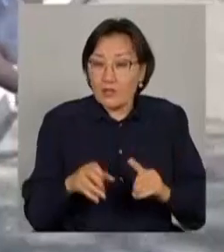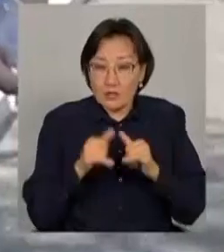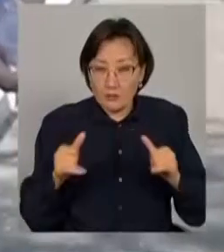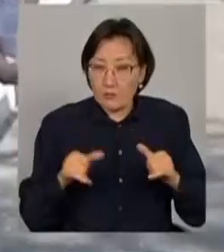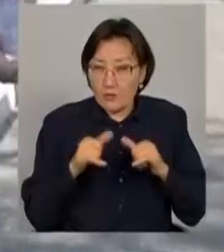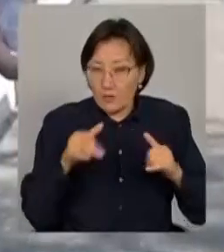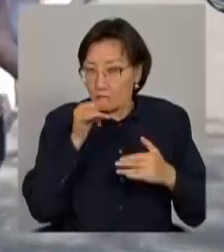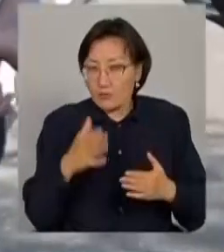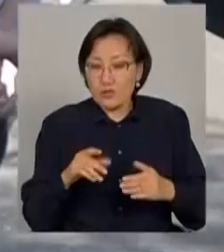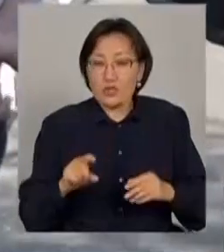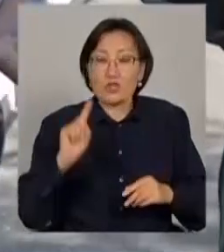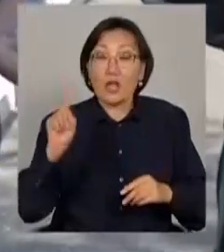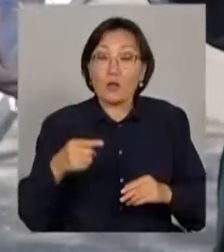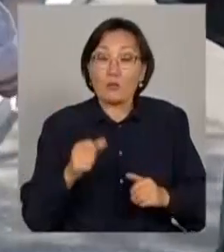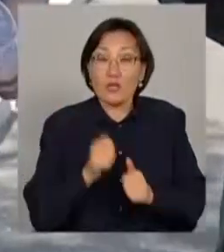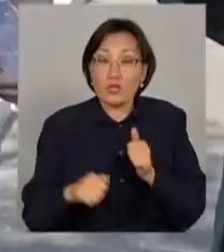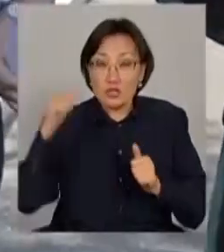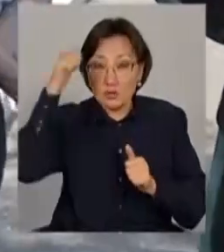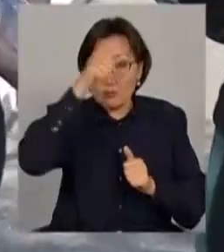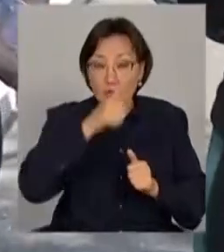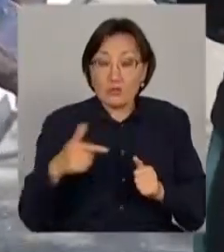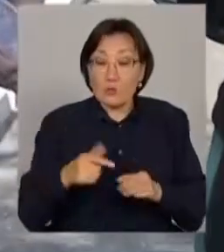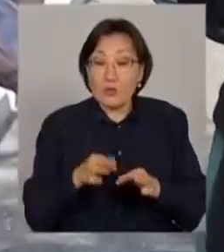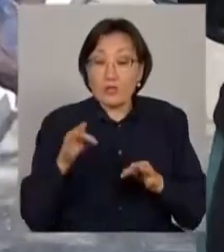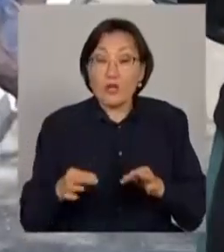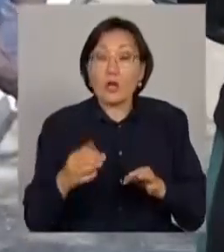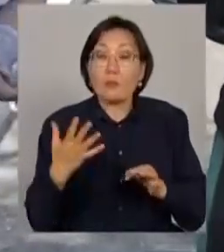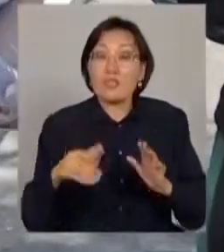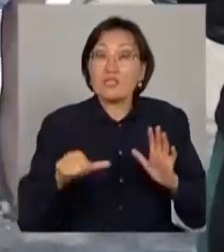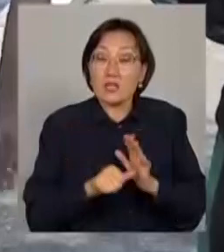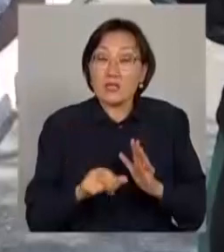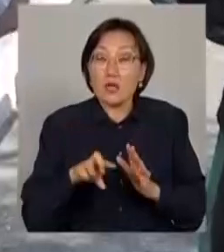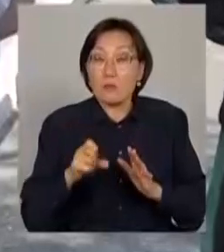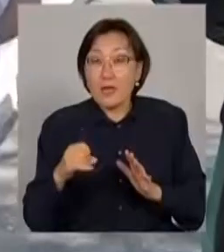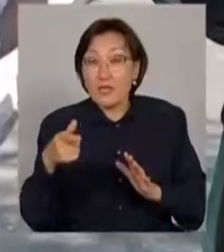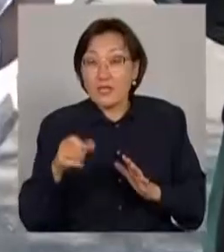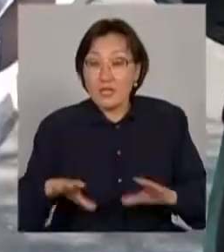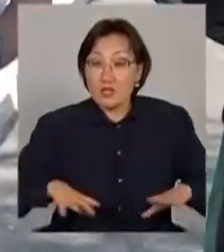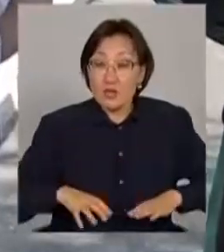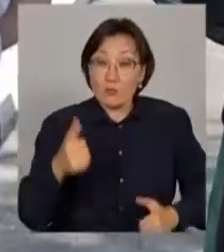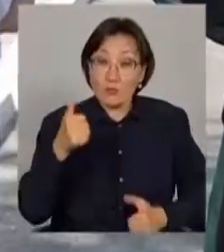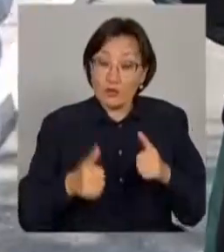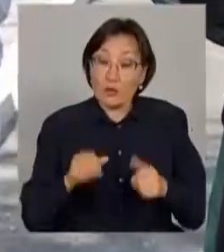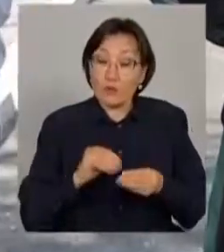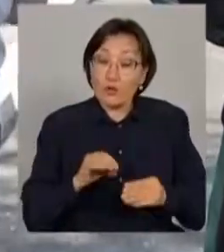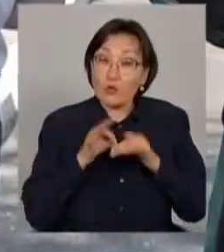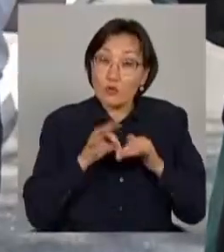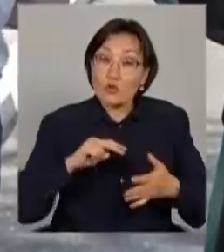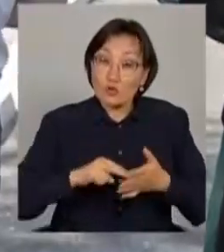Талабымыз жыл сайын Атырау облысында 5-6 бәйге тұрақты өту керек. Соны жоспарлық календарлық жоспарға кіргізу